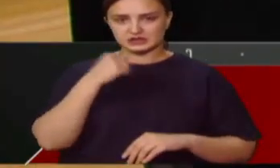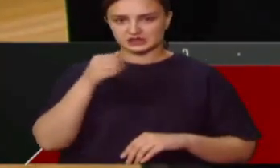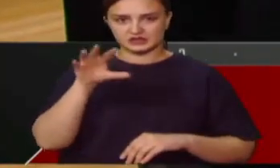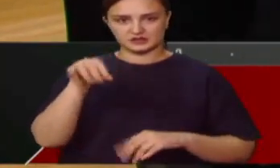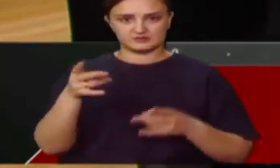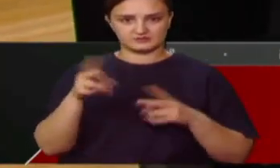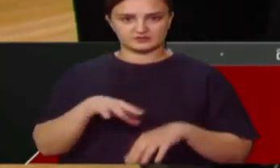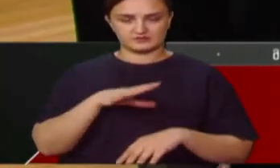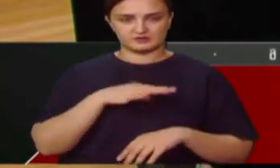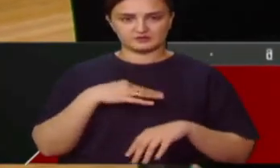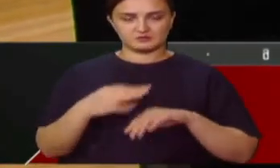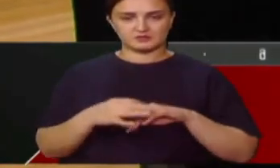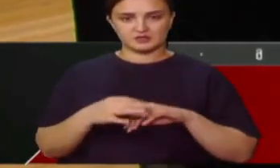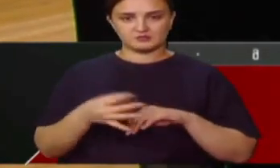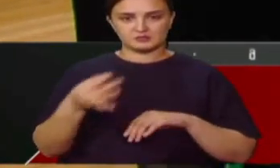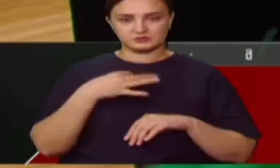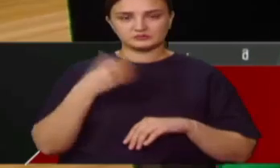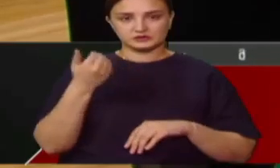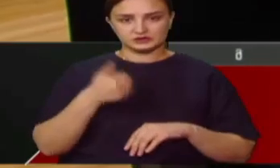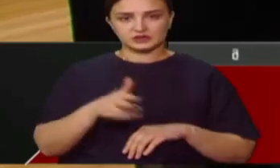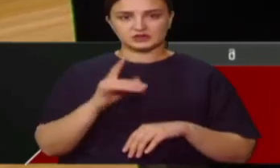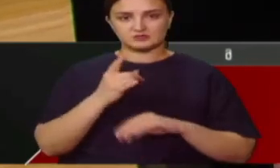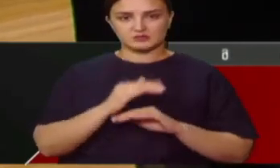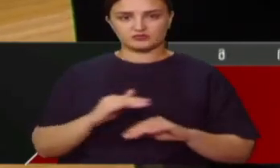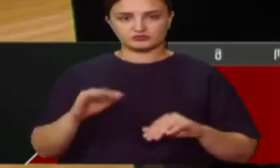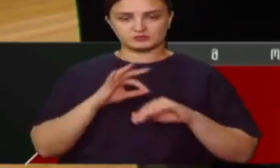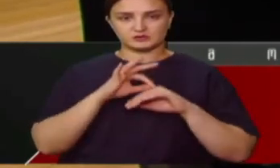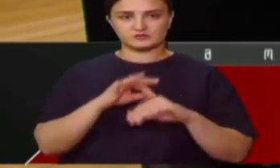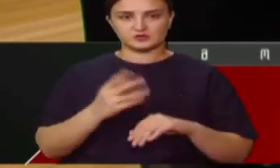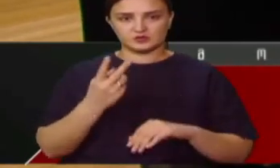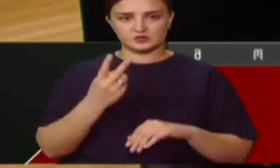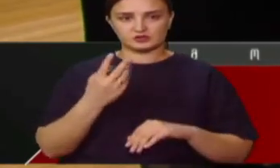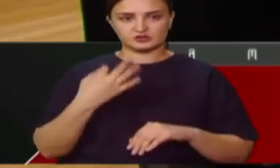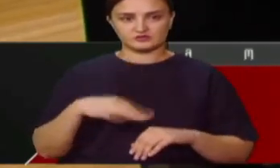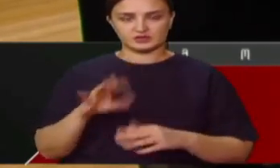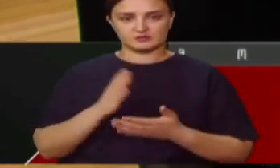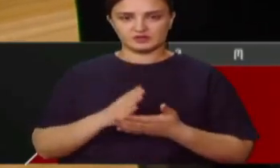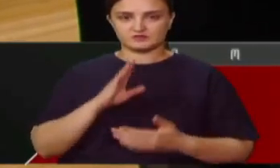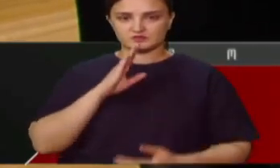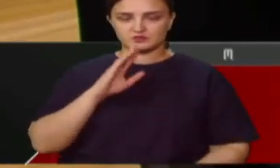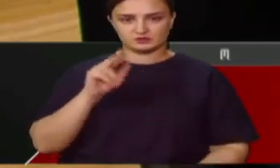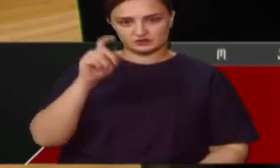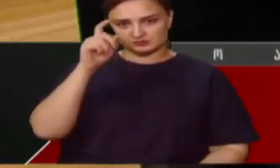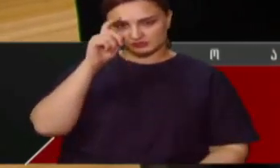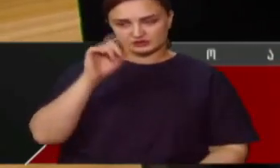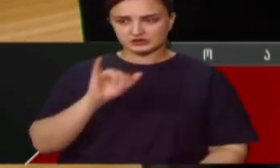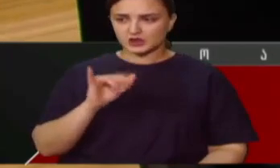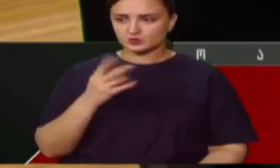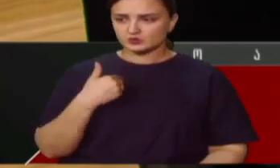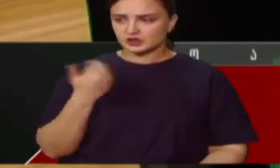ვიყავი. ქმარი მეუბნებოდა, წადი, წაიყვანე ბავშვები, 2 ბავშვი შვილი მყავს, გოგოც და ბიჭი. სად უნდა